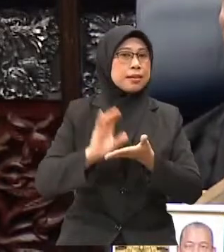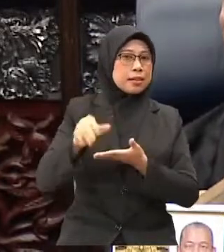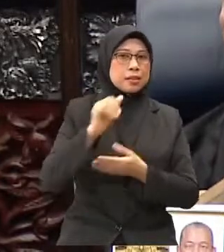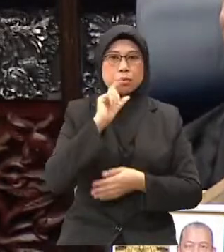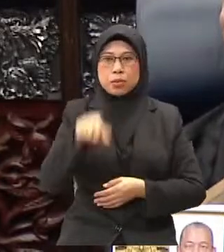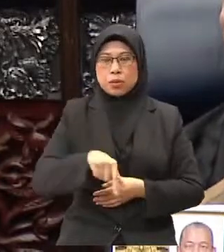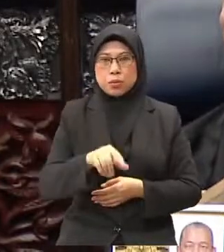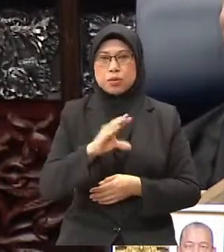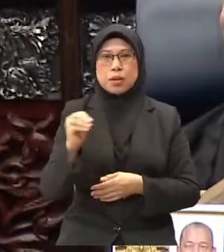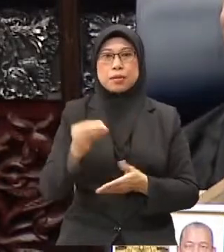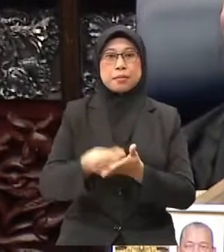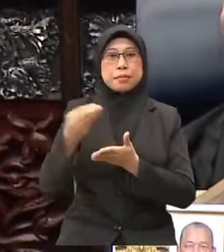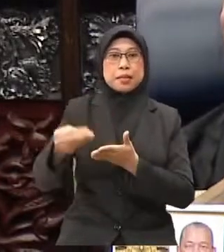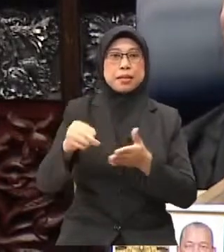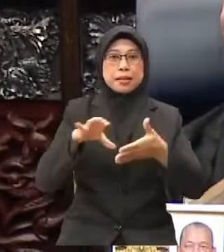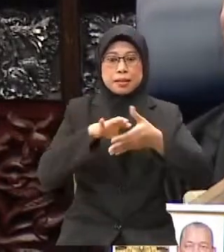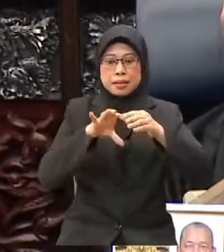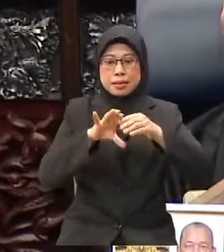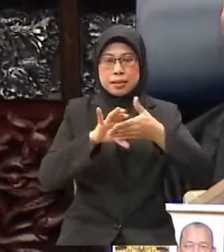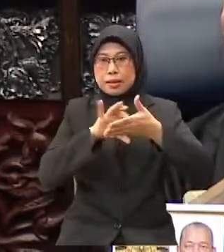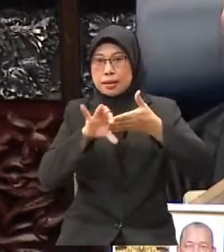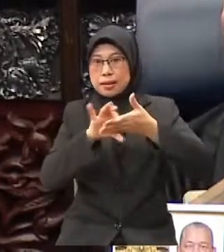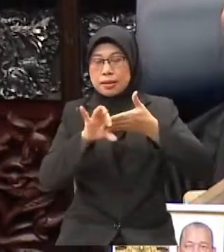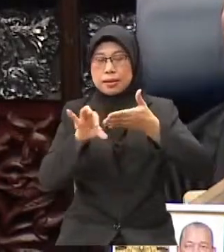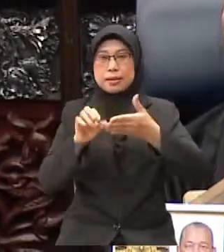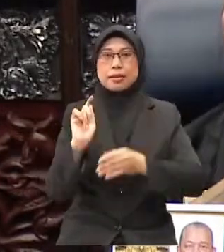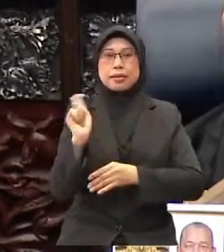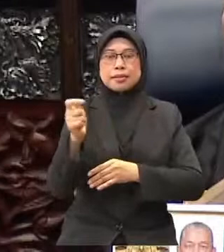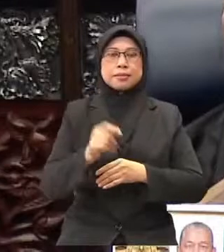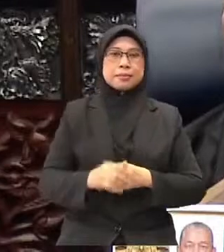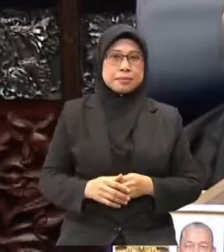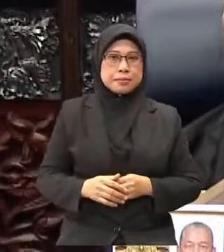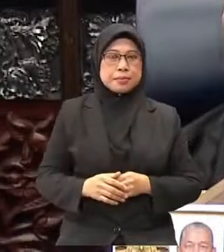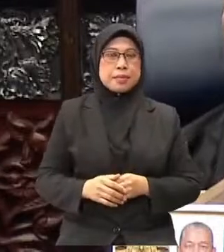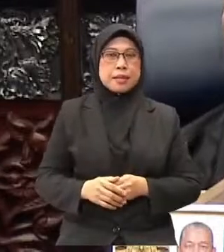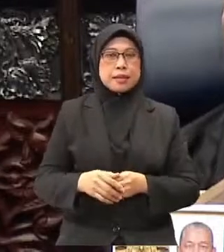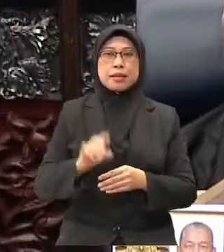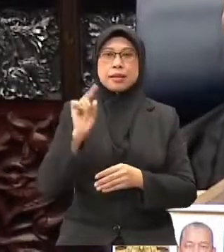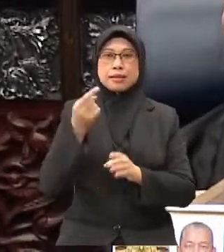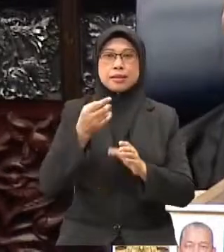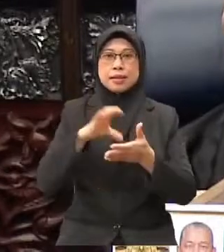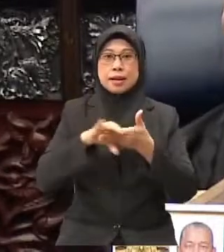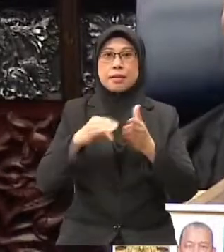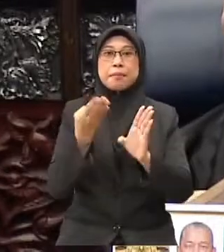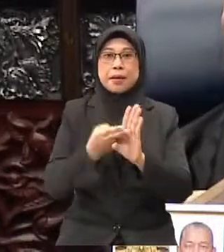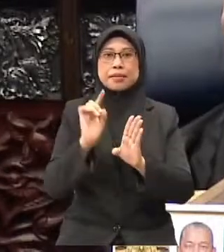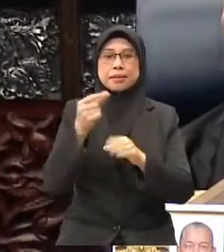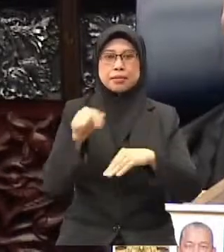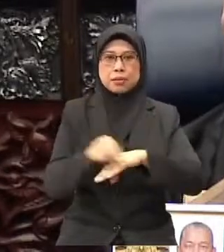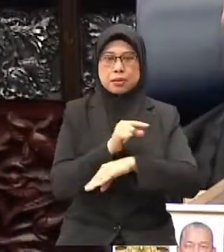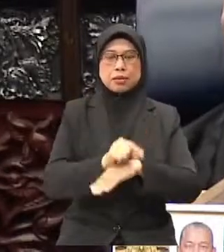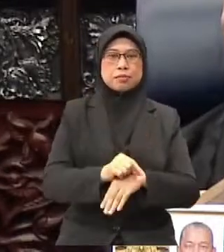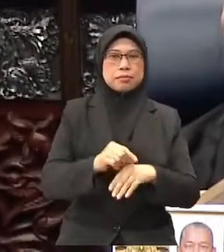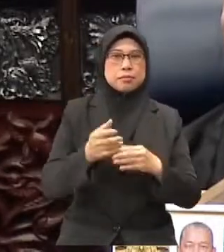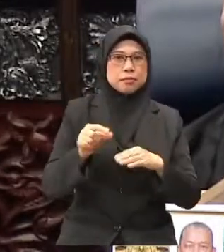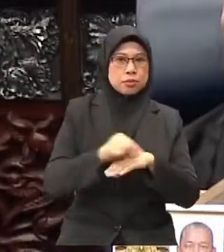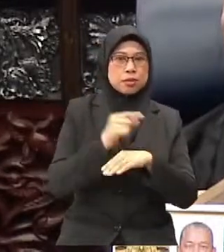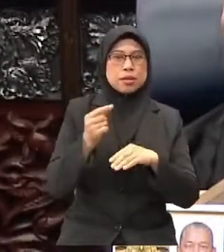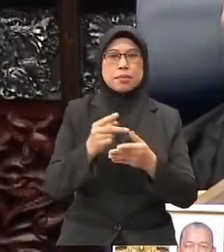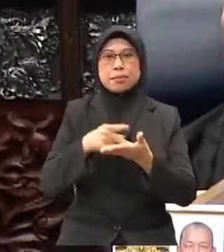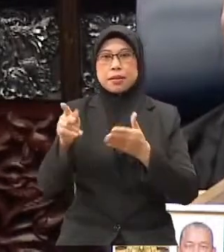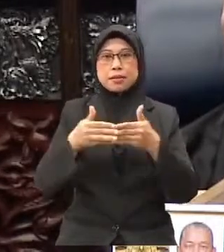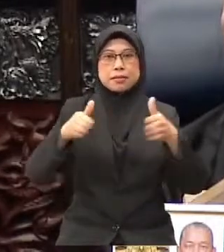membeli kartashang go di kaunter tiket sejak awal tahun 2023 prasarana telah pun mula merancang pelaksanaan sistem pembayaran